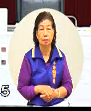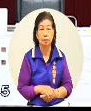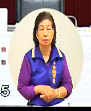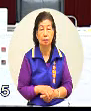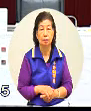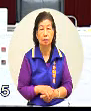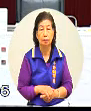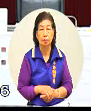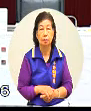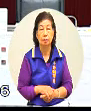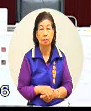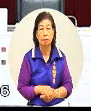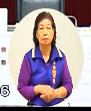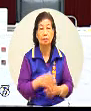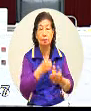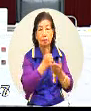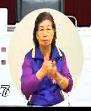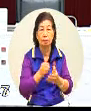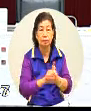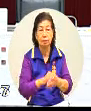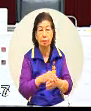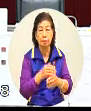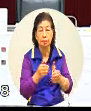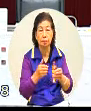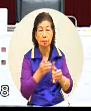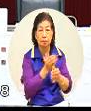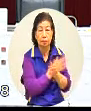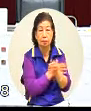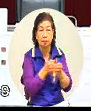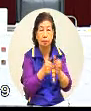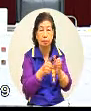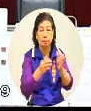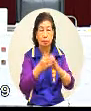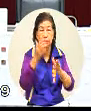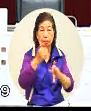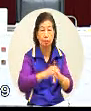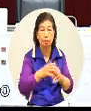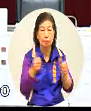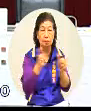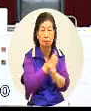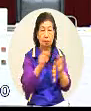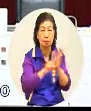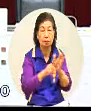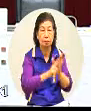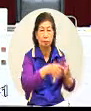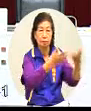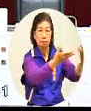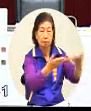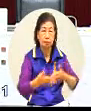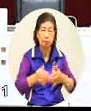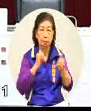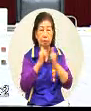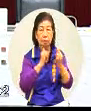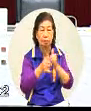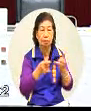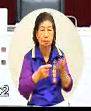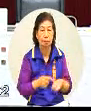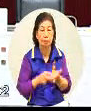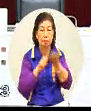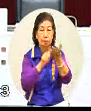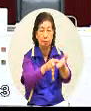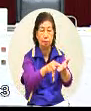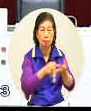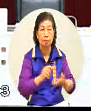时间照算，请陈副市长代表去外面接受陈请。